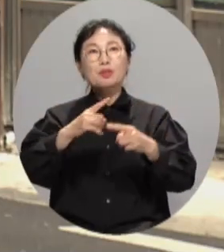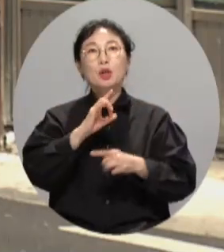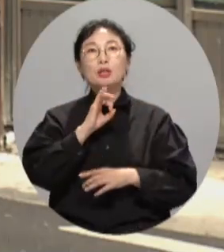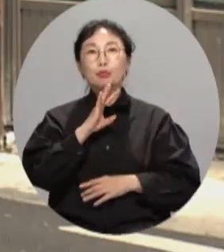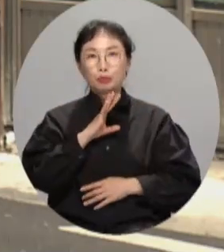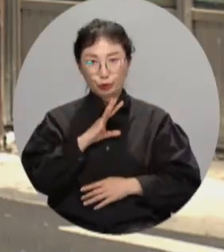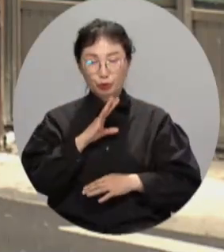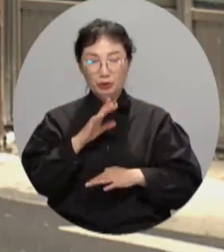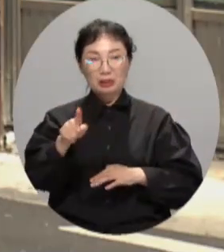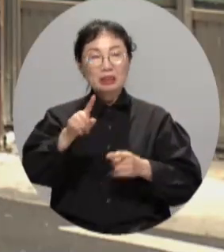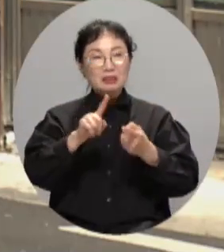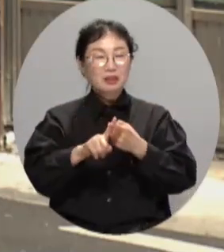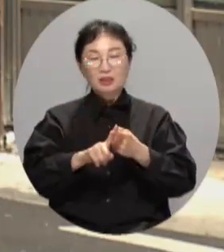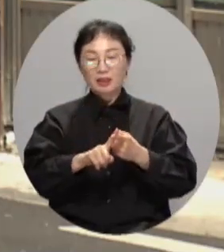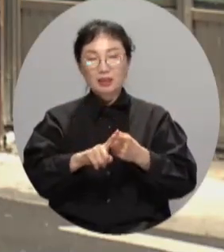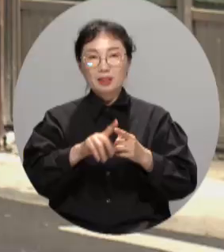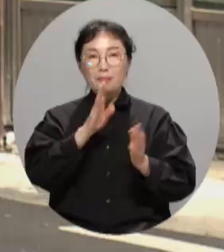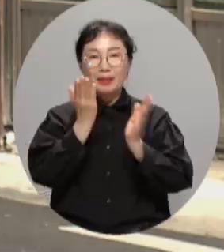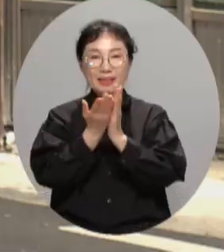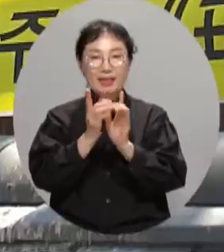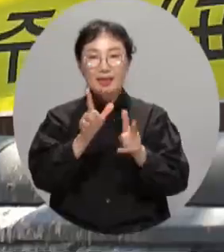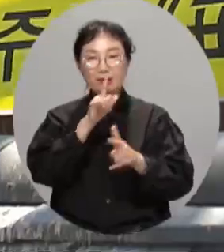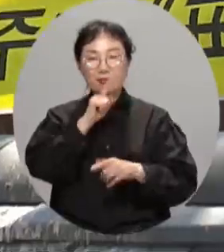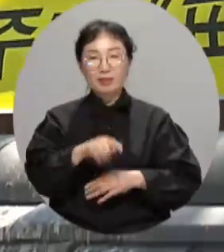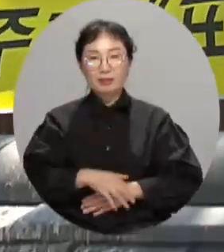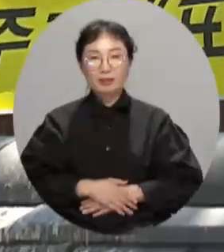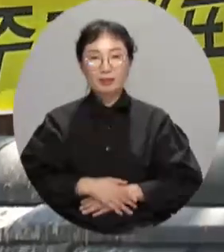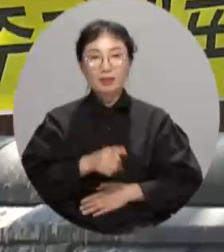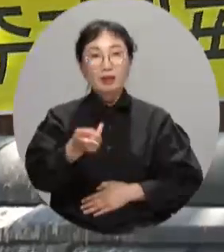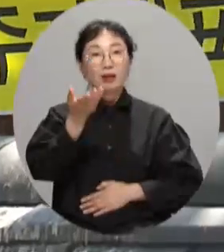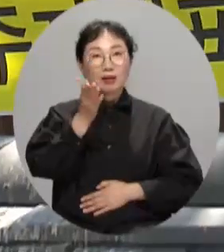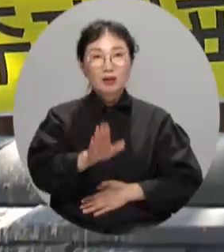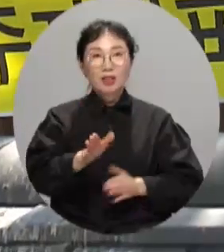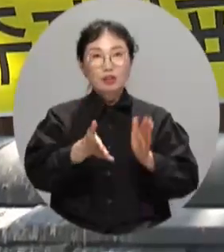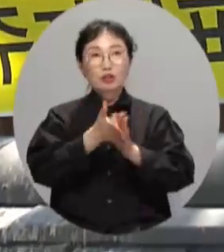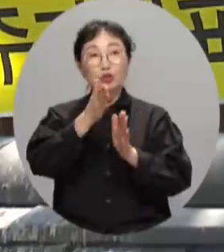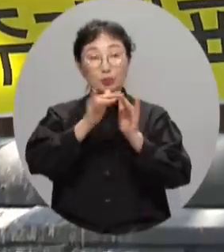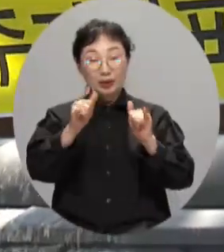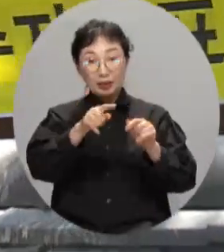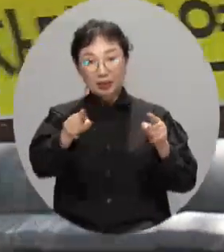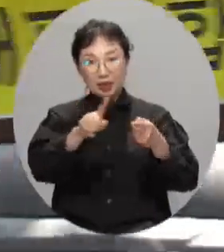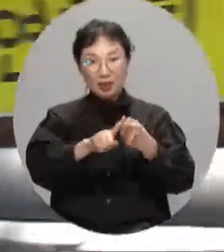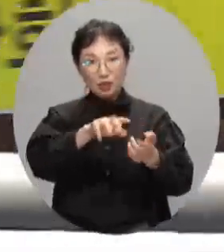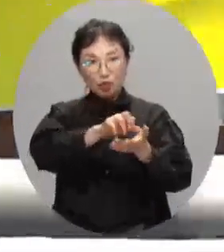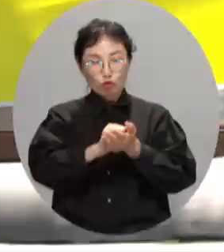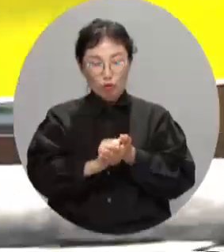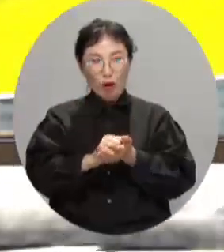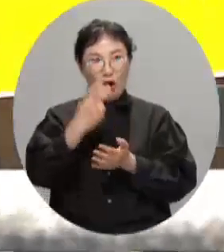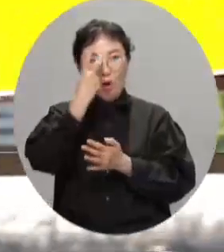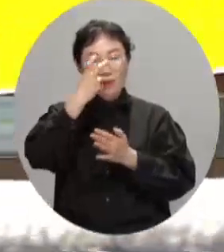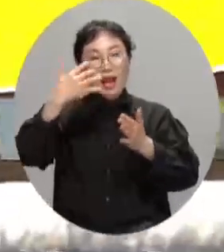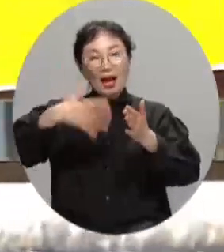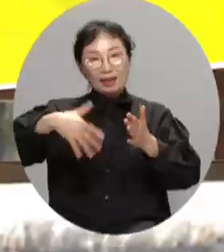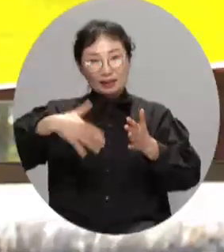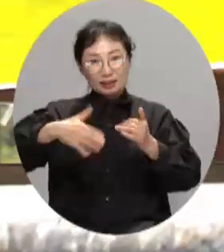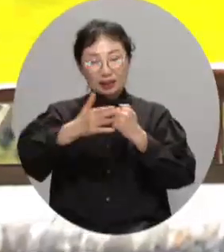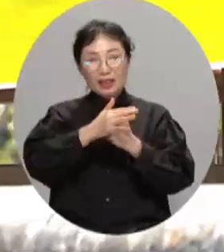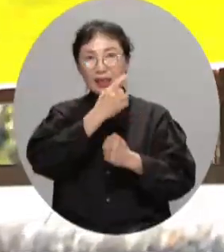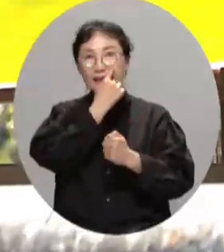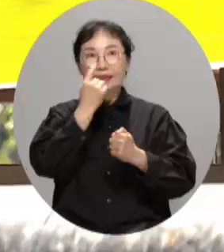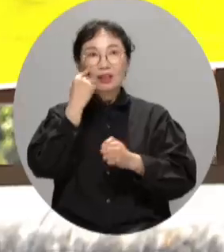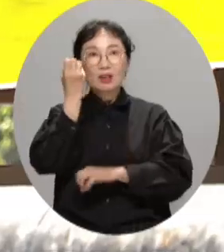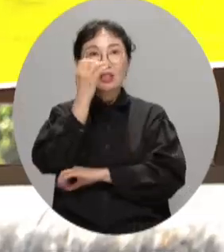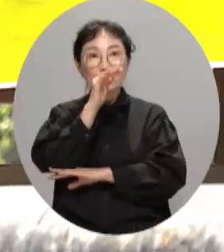뿐이라며 졸속이었다고 주장하고 있습니다. 하지만 주민 수용성이 검증되지 않았다는 불허가 근거와